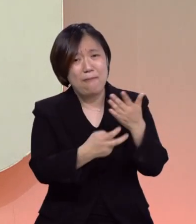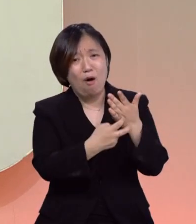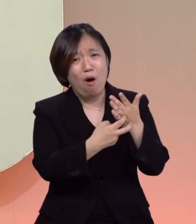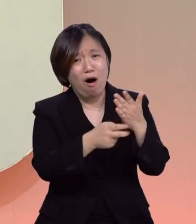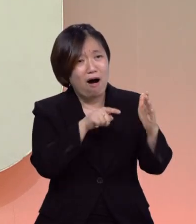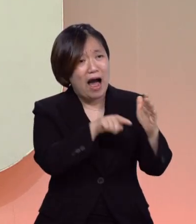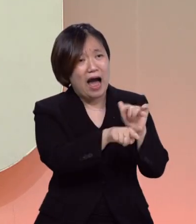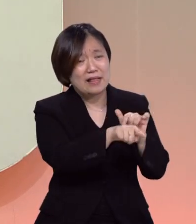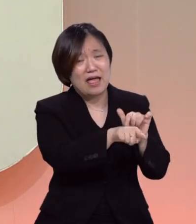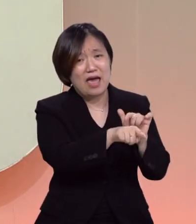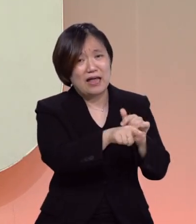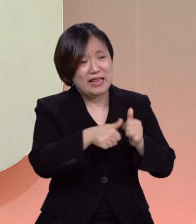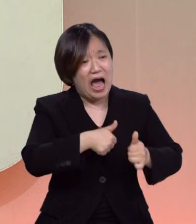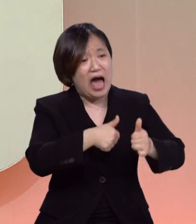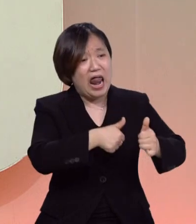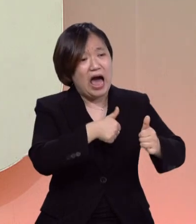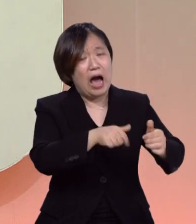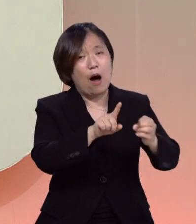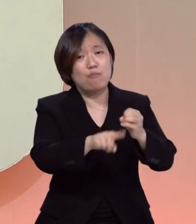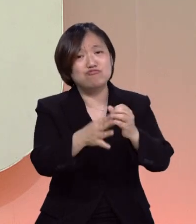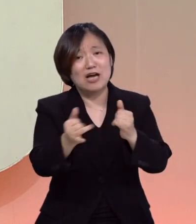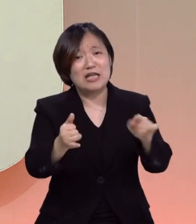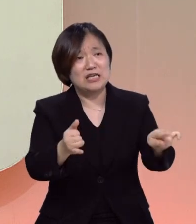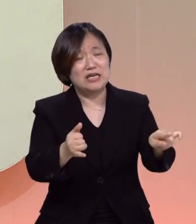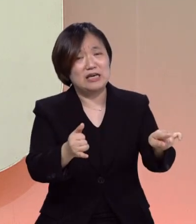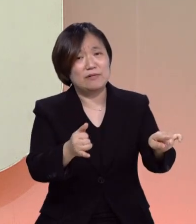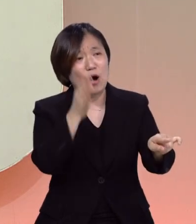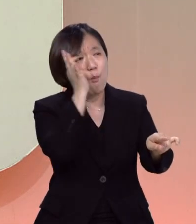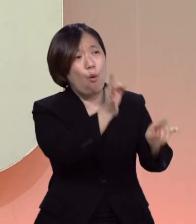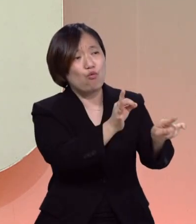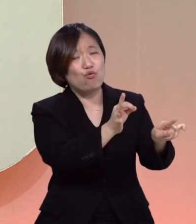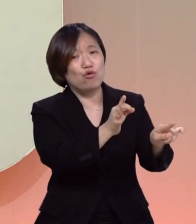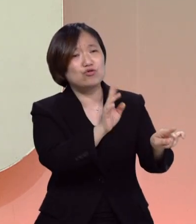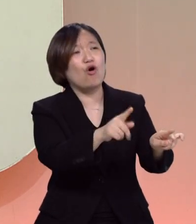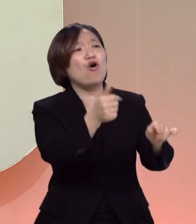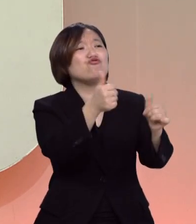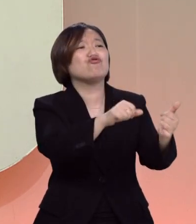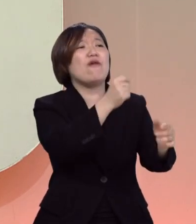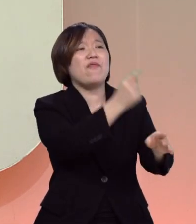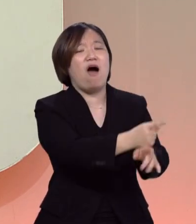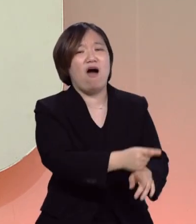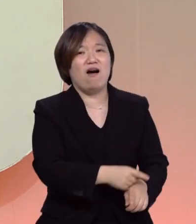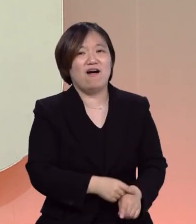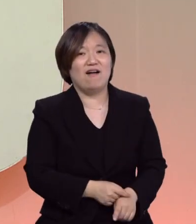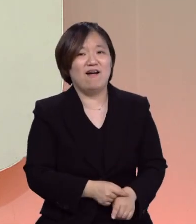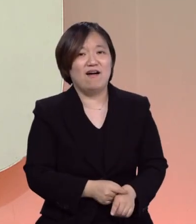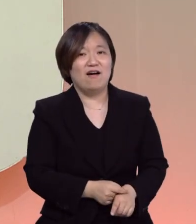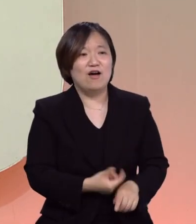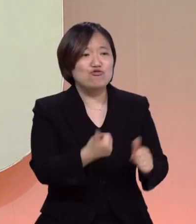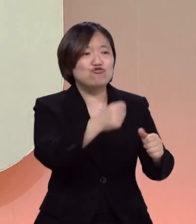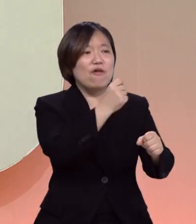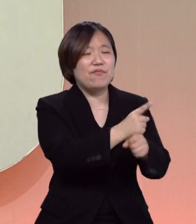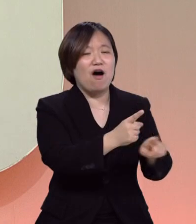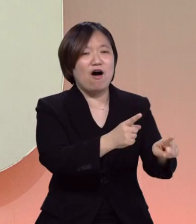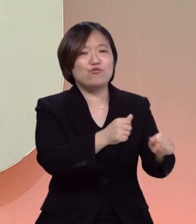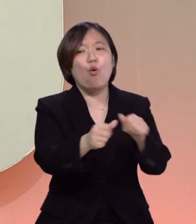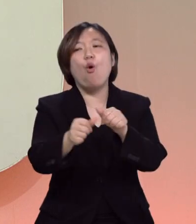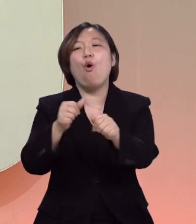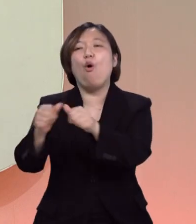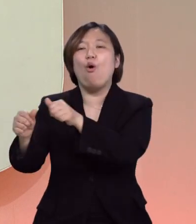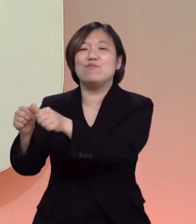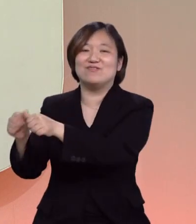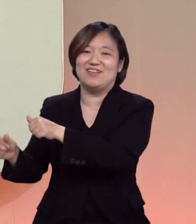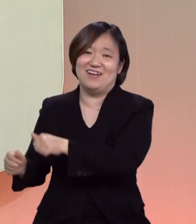신도들이 너 이미 죽었다고 소문이 났다고 하더라 너 이미 죽어가지고 너 이미